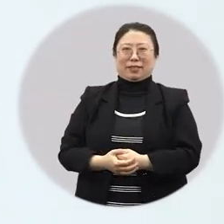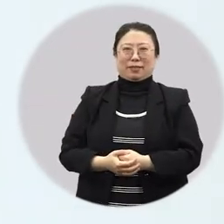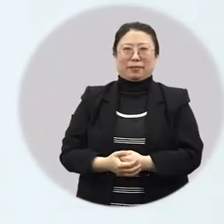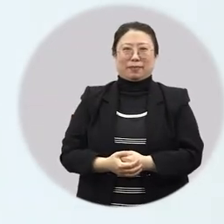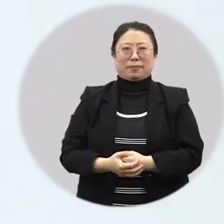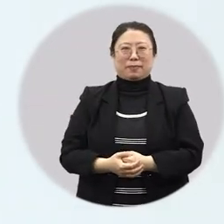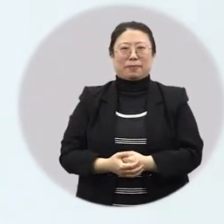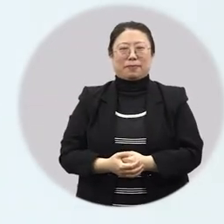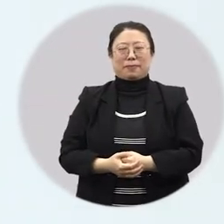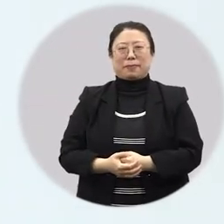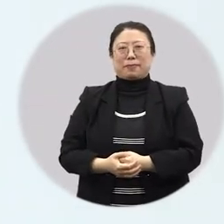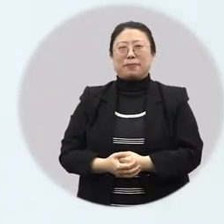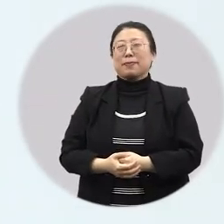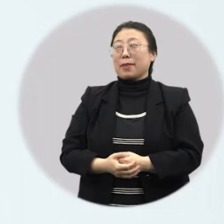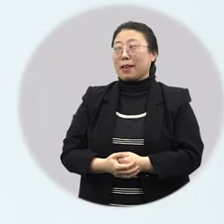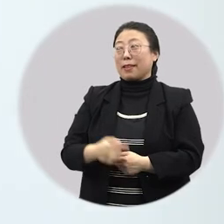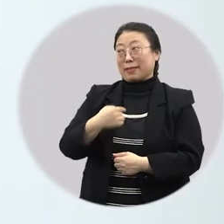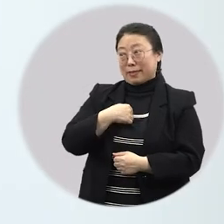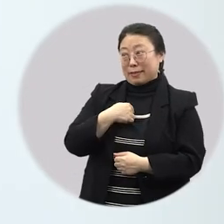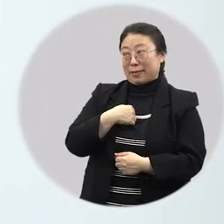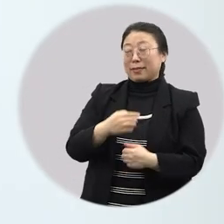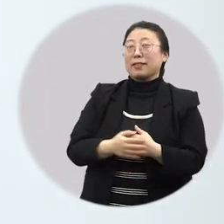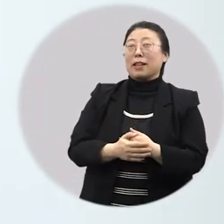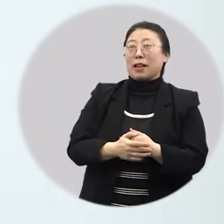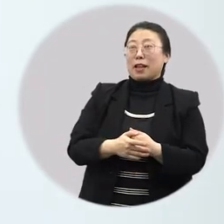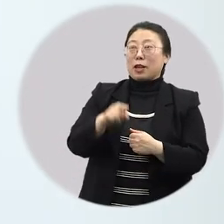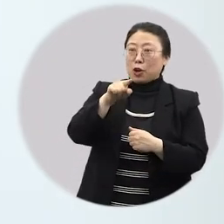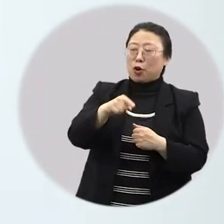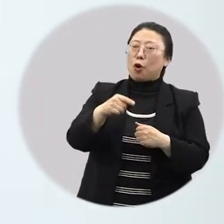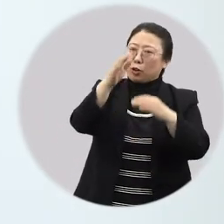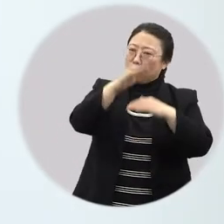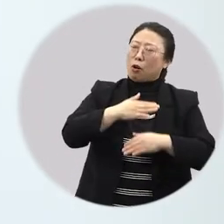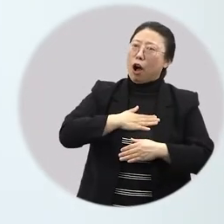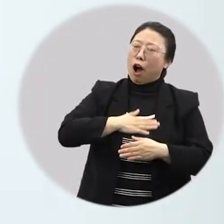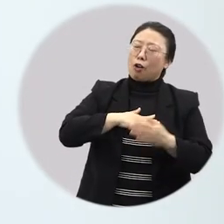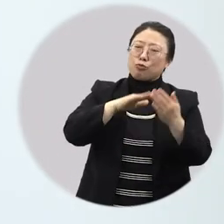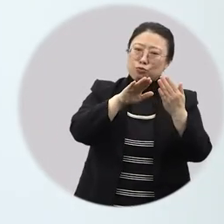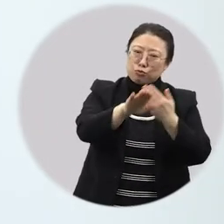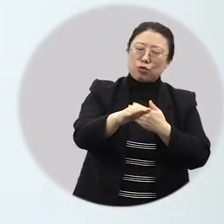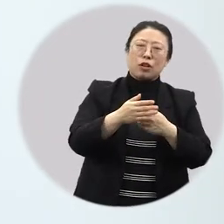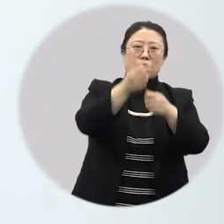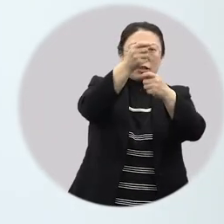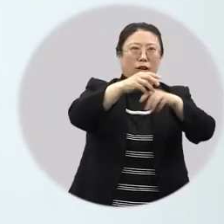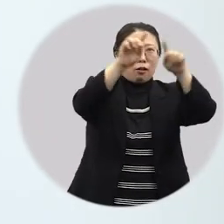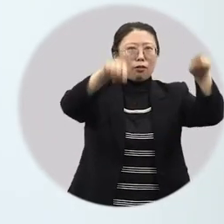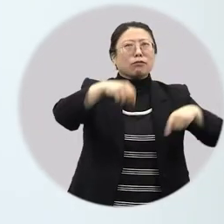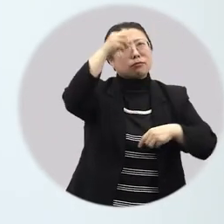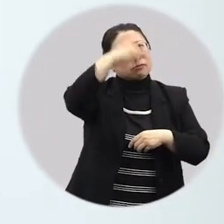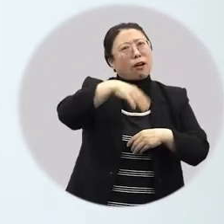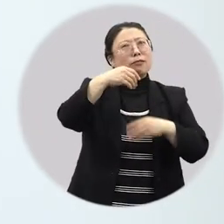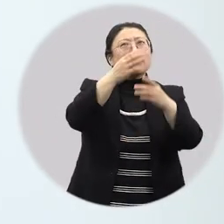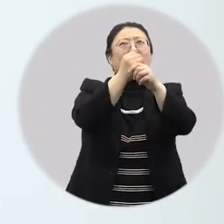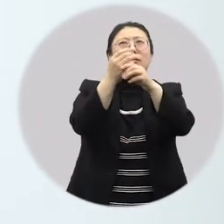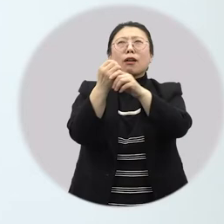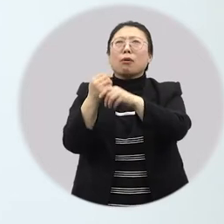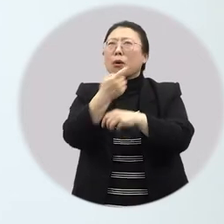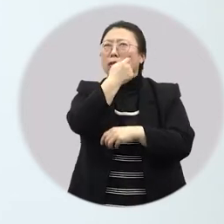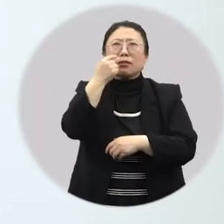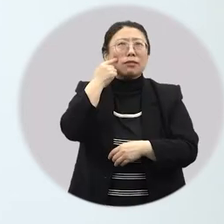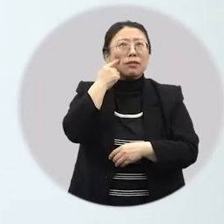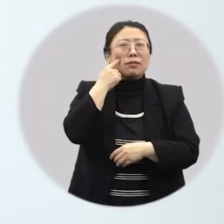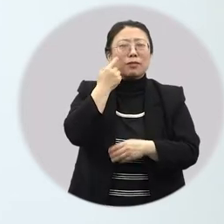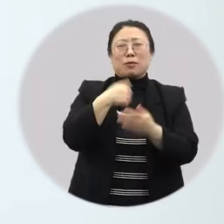내용들이 생각날 것 같아요 선생님은 이러한 풍속을 알게 된 다음부터 달력을 그저 날짜를